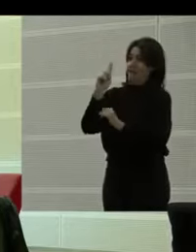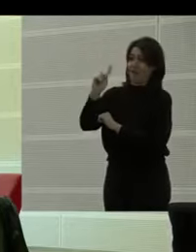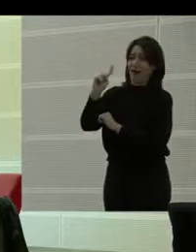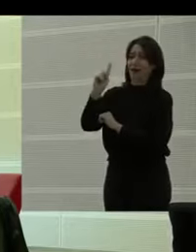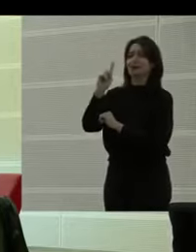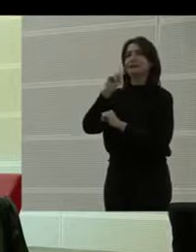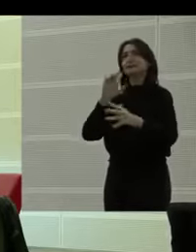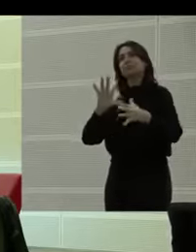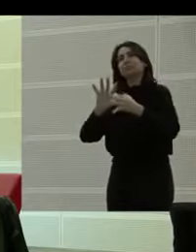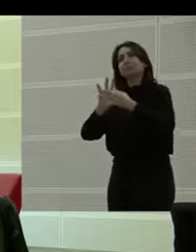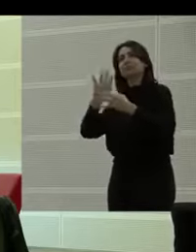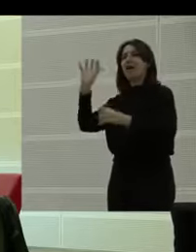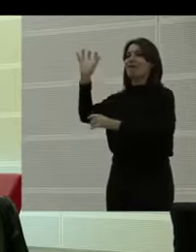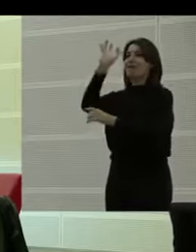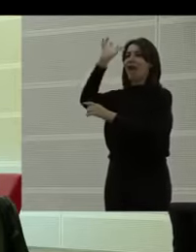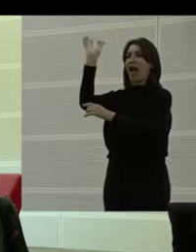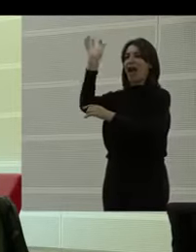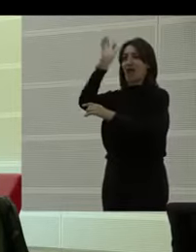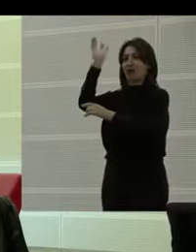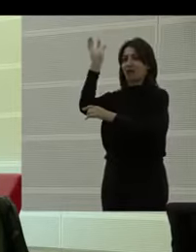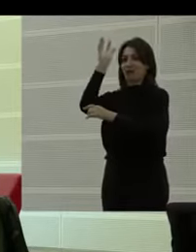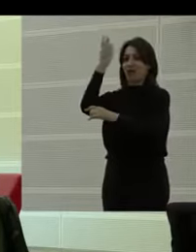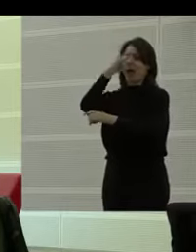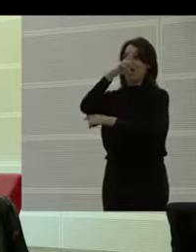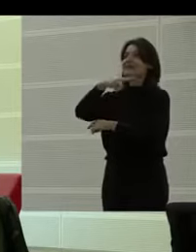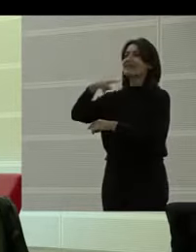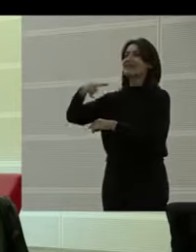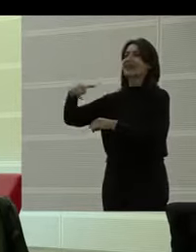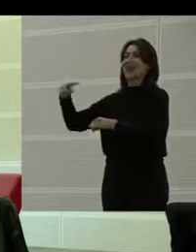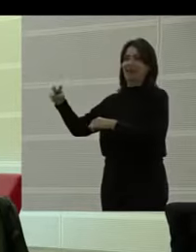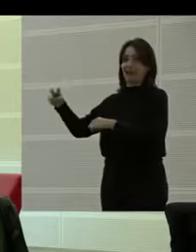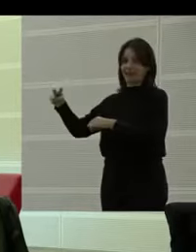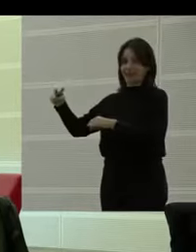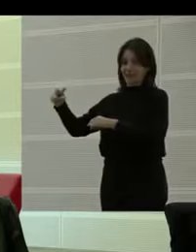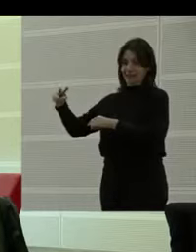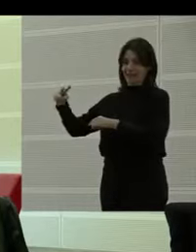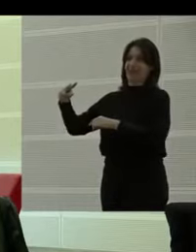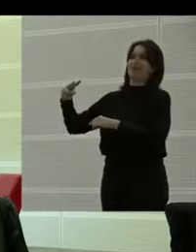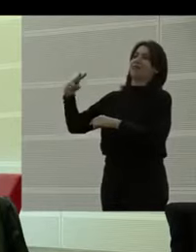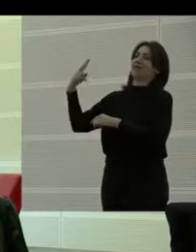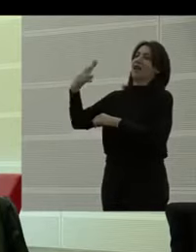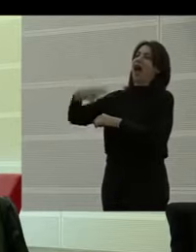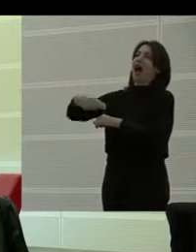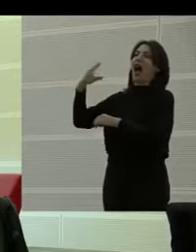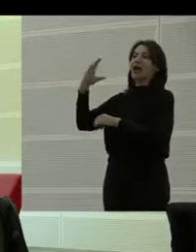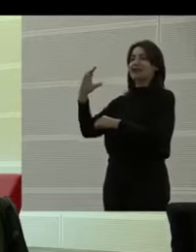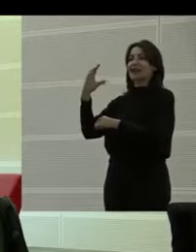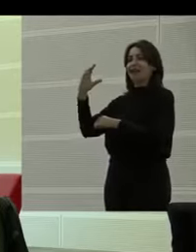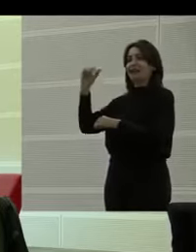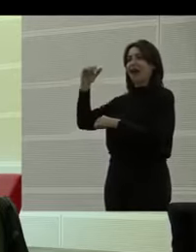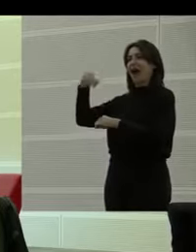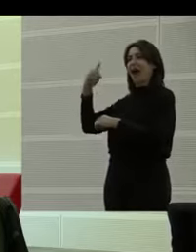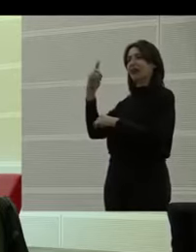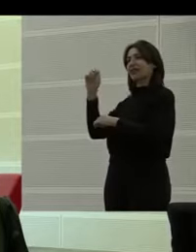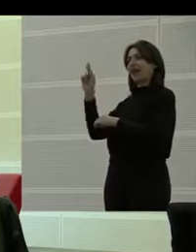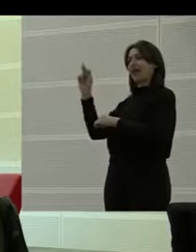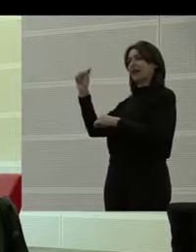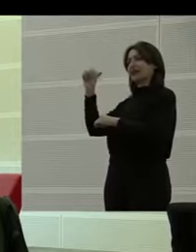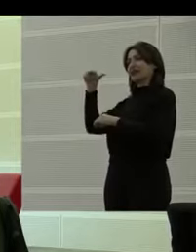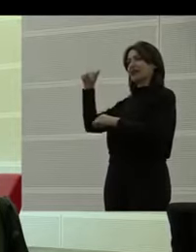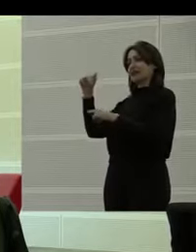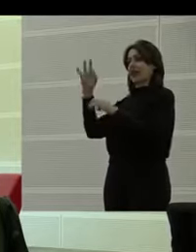che è La Sirenetta di Hans Christian Andersen. Ed è molto bello tenere insieme, siamo partiti con Lorella